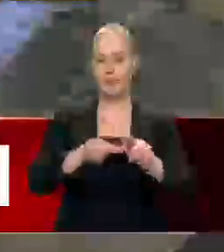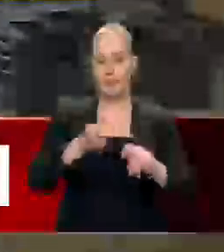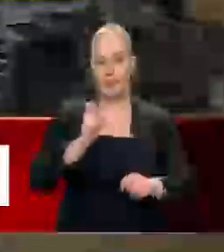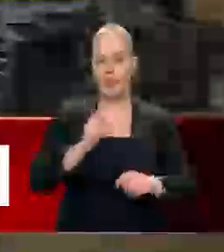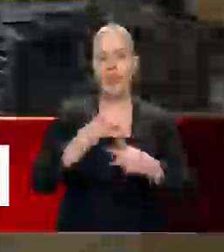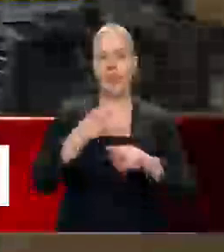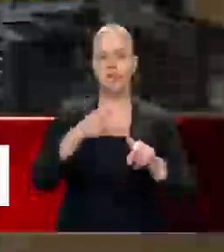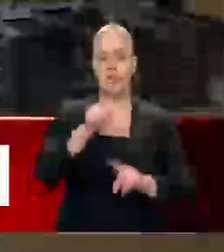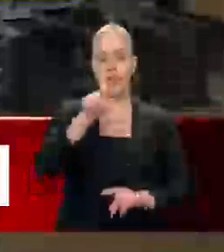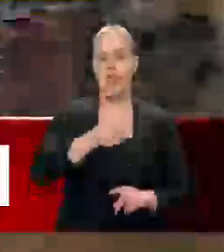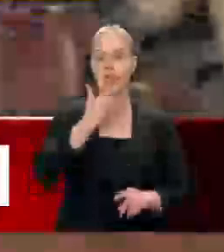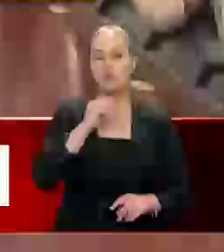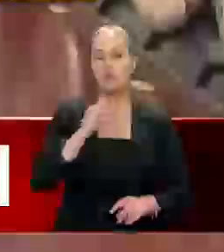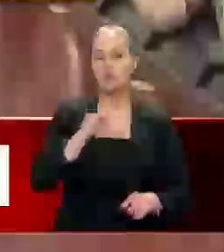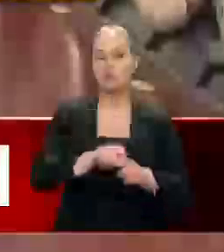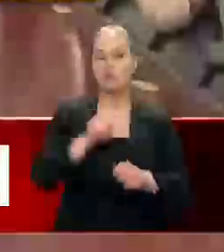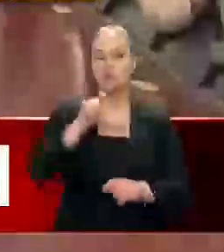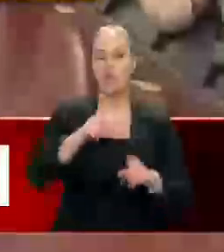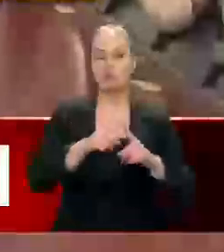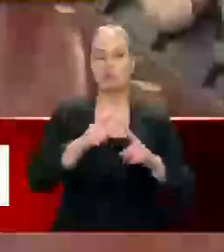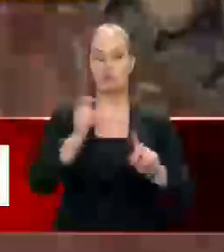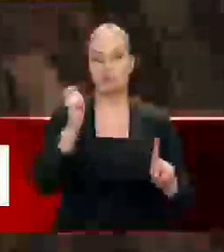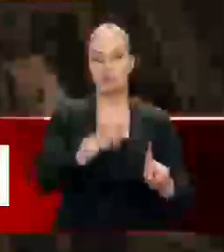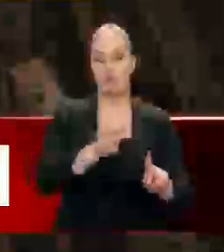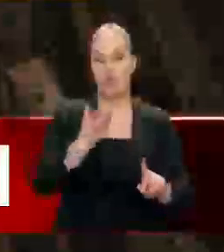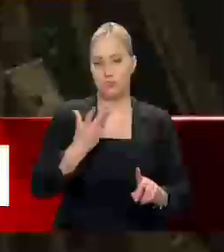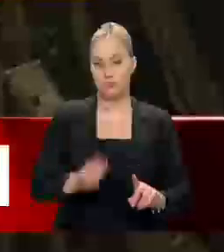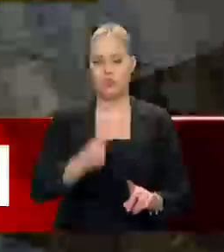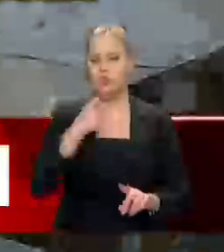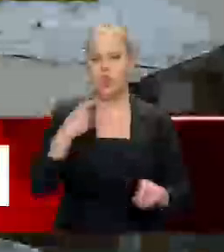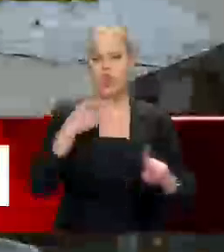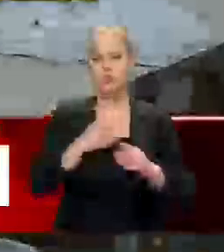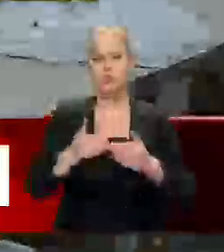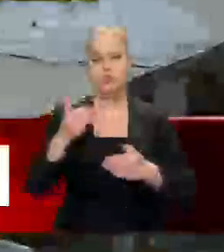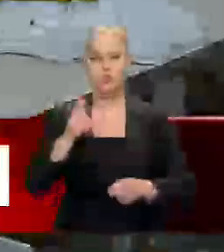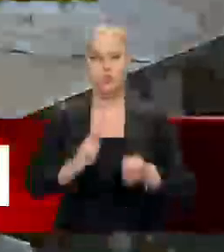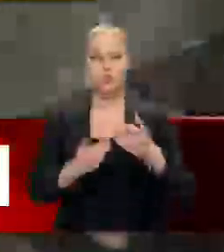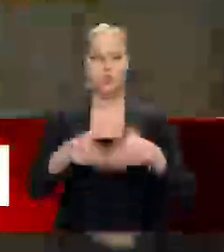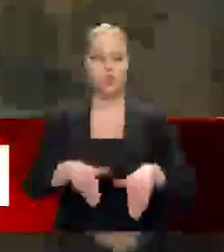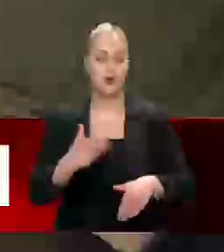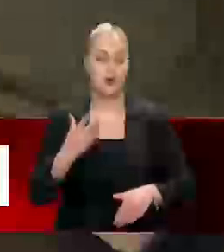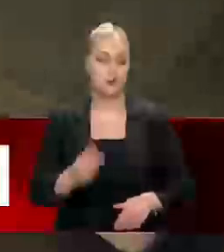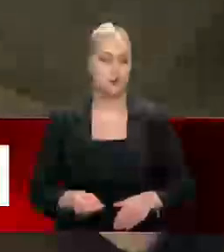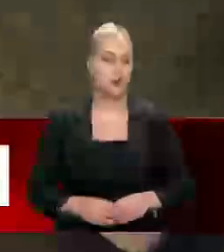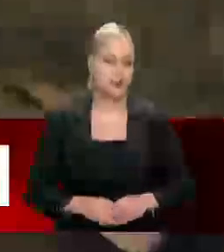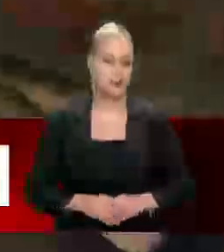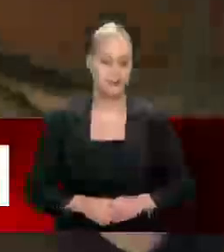doğrudan EYT ile emekli olacak çalışanın hesabına yatırılacak yani amaç dışı kullanımın önü kapanmış olacak